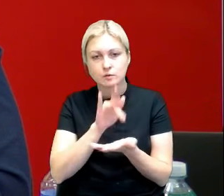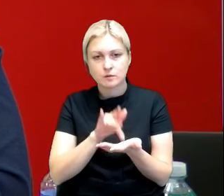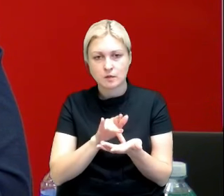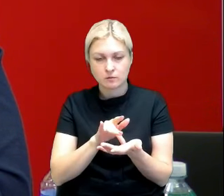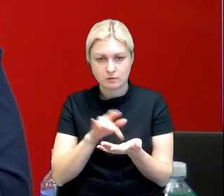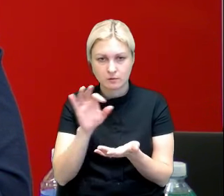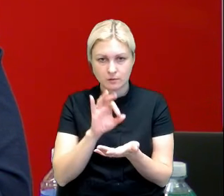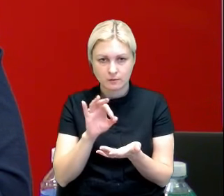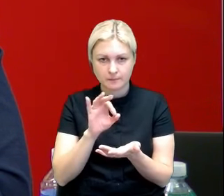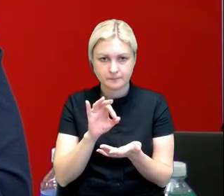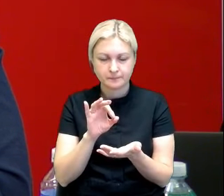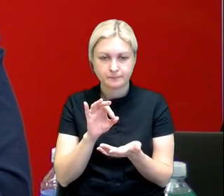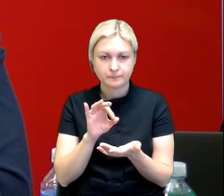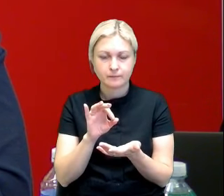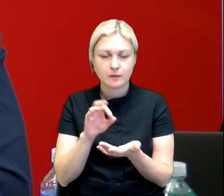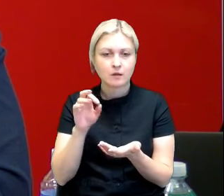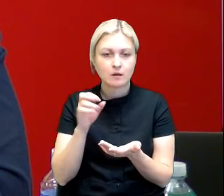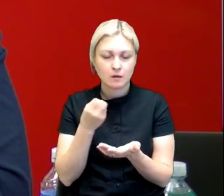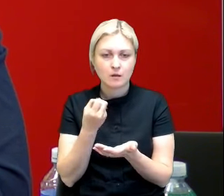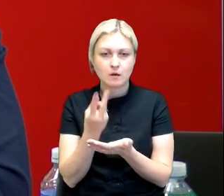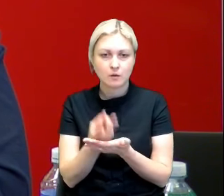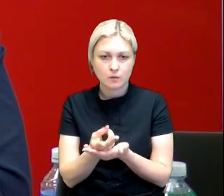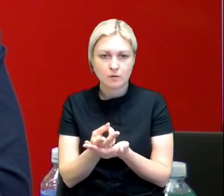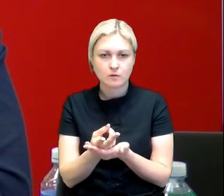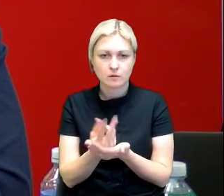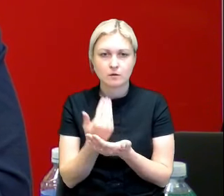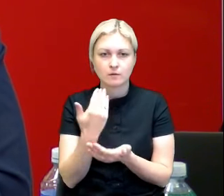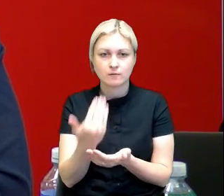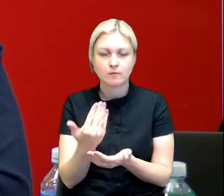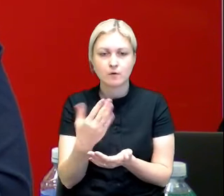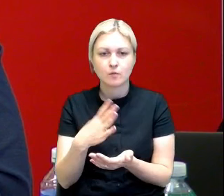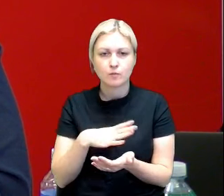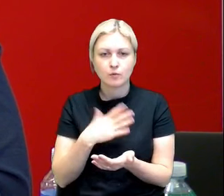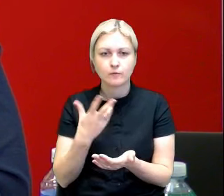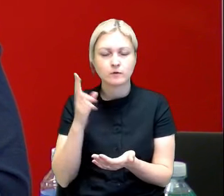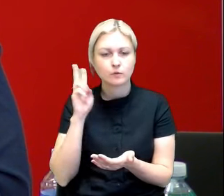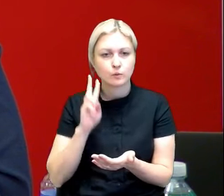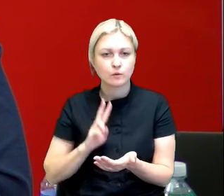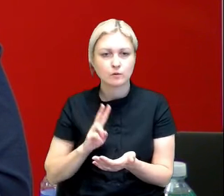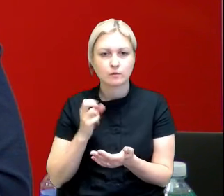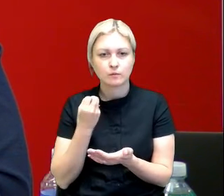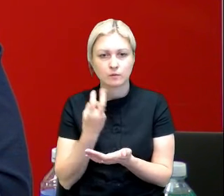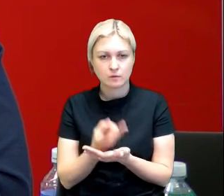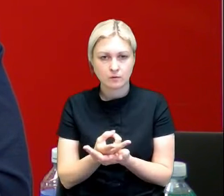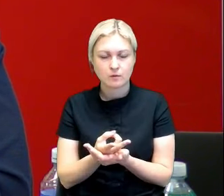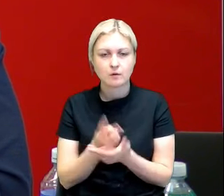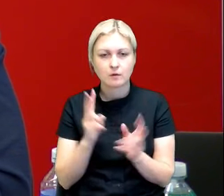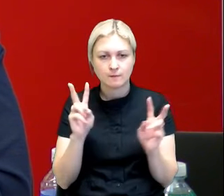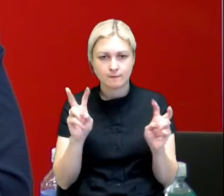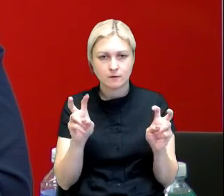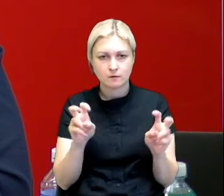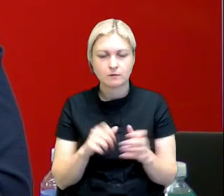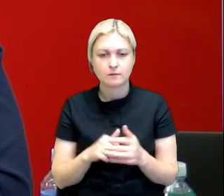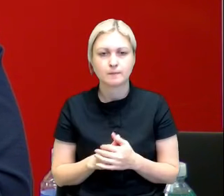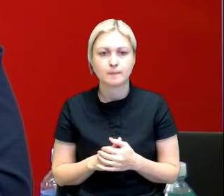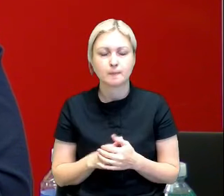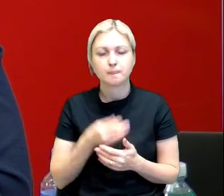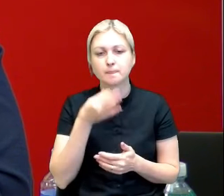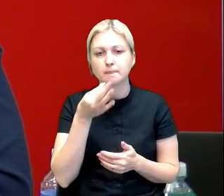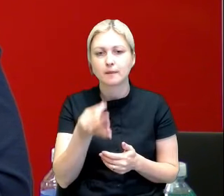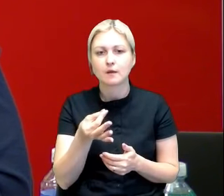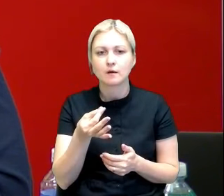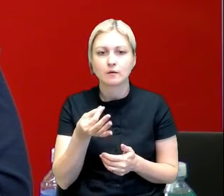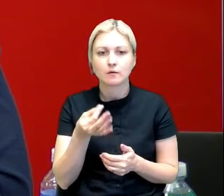vadina šios ligoninės vadovai buvusią jūrininkų ligoninę pasakant labai aiškiai kad ne